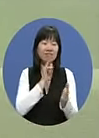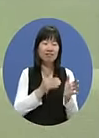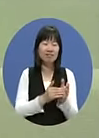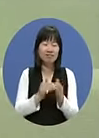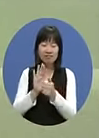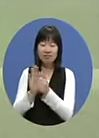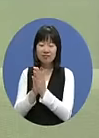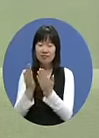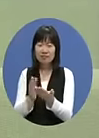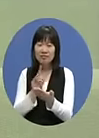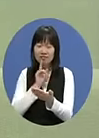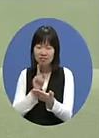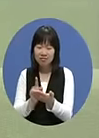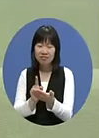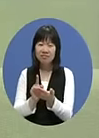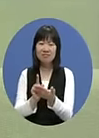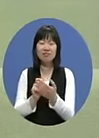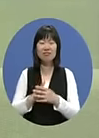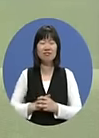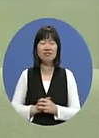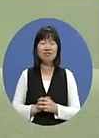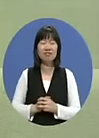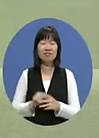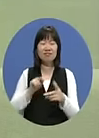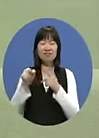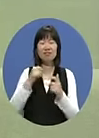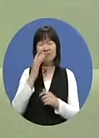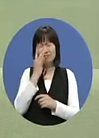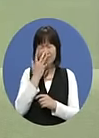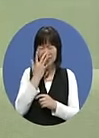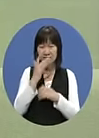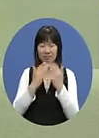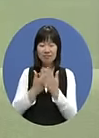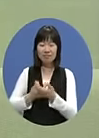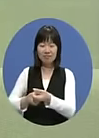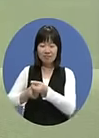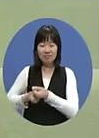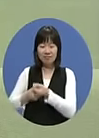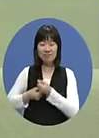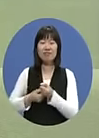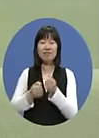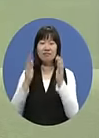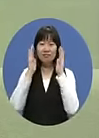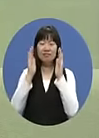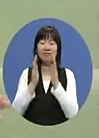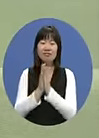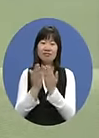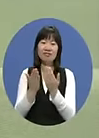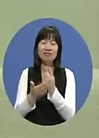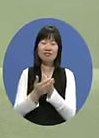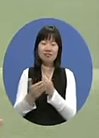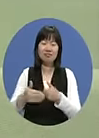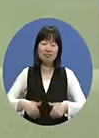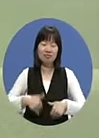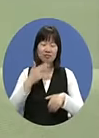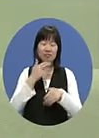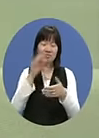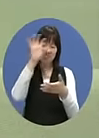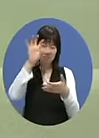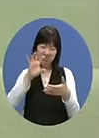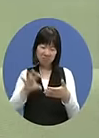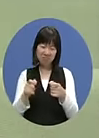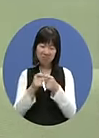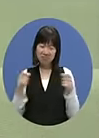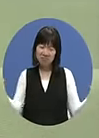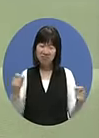근데 참고서는 이게 이해를 못하는 애들까지 끌어올려야 되는 책이기 때문에 쓸데없는 게 굉장히 장황하고 많아요.